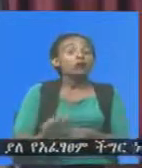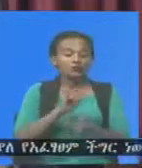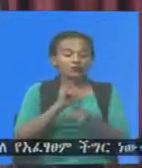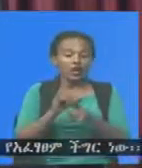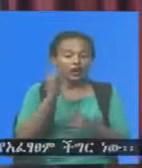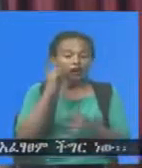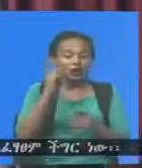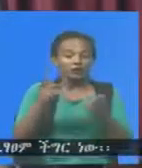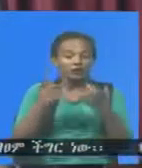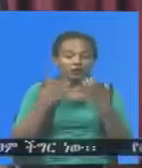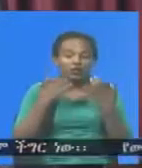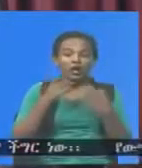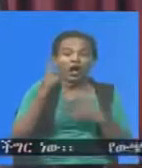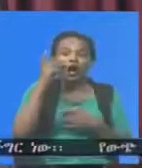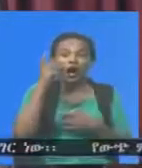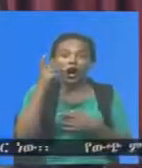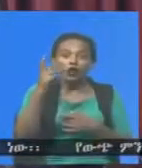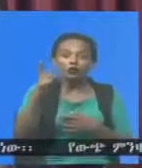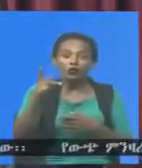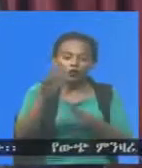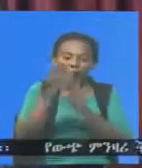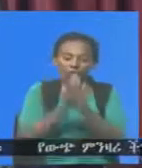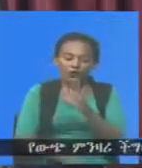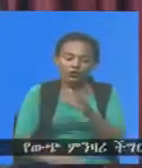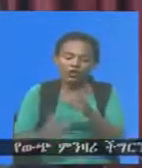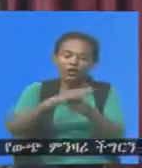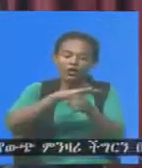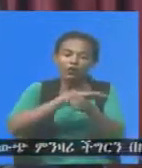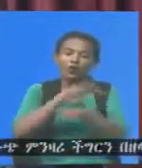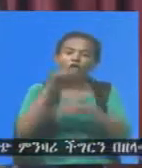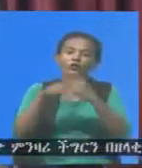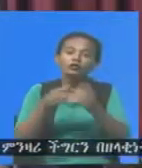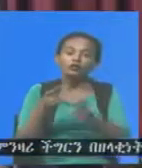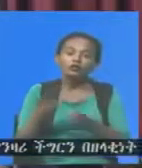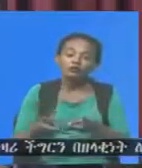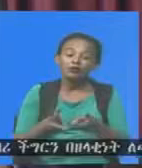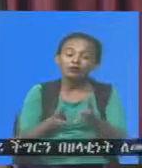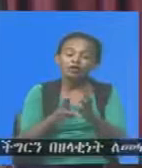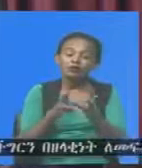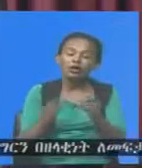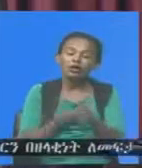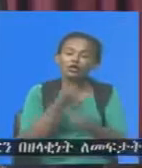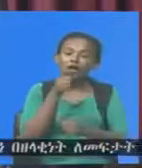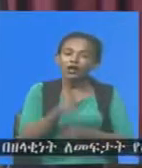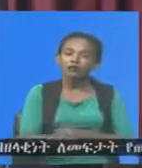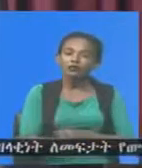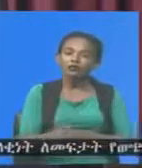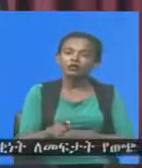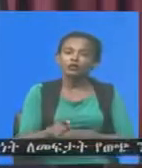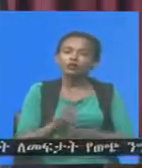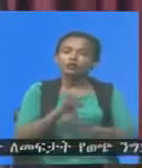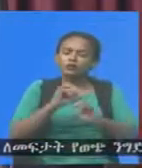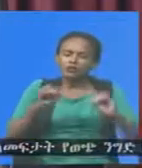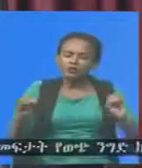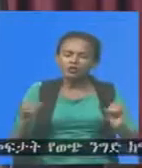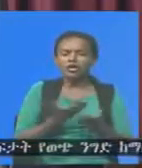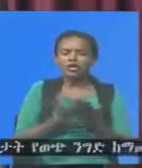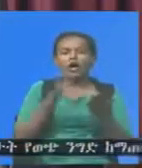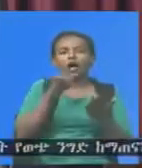ከፈለገ አይቶ በጎደለ የሞላ የሚሄድበት መንገድ መከተል አለበት። ታቡ የሚባል ነገር